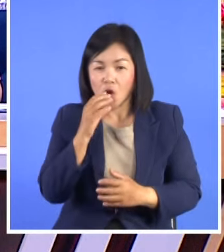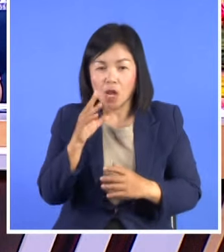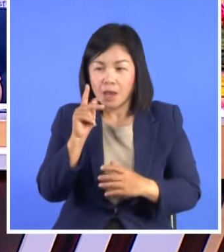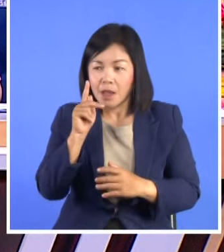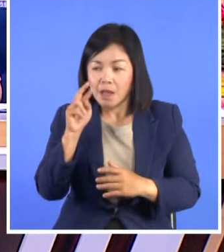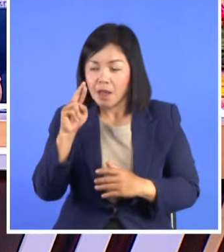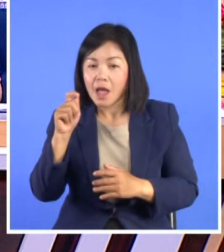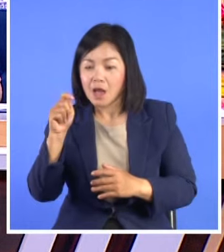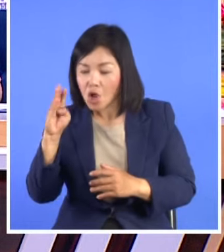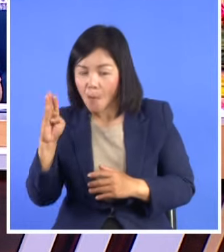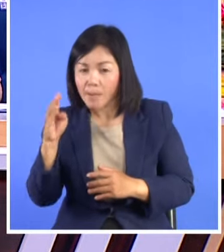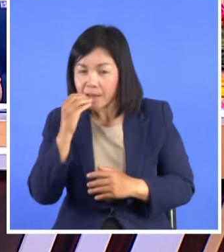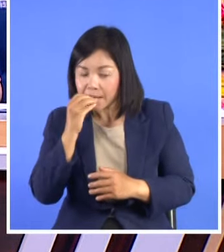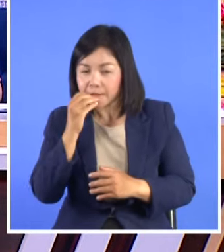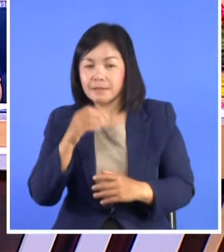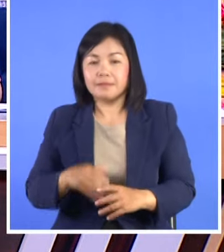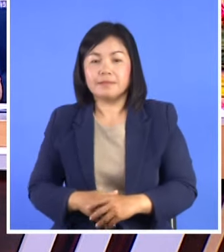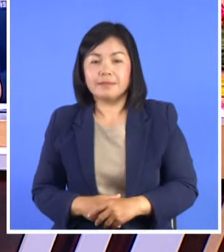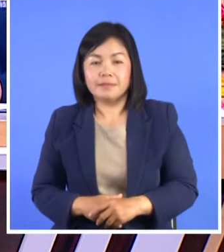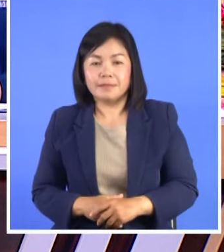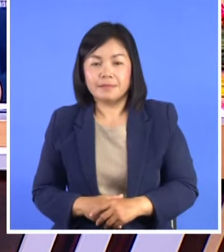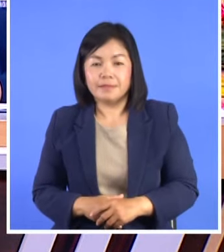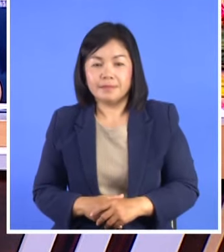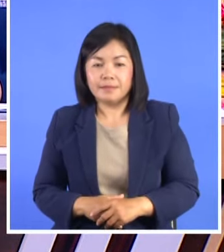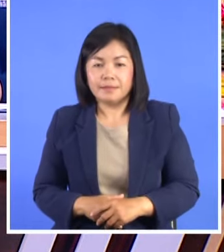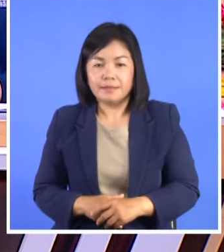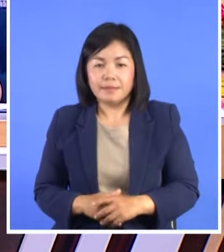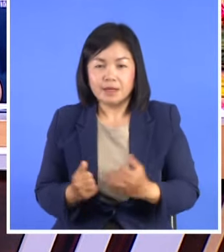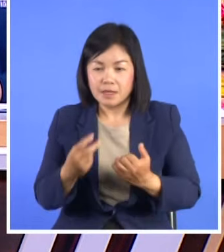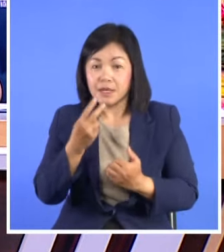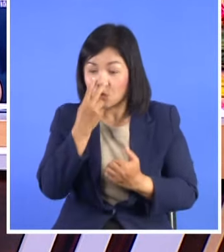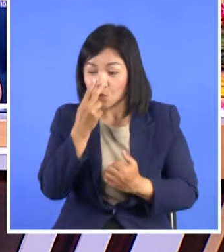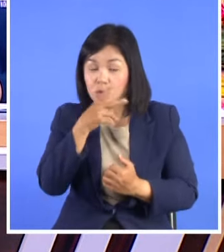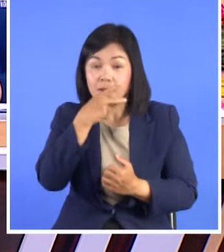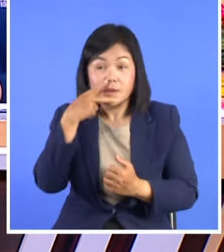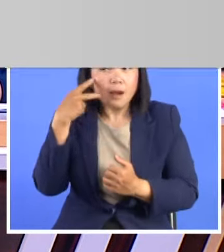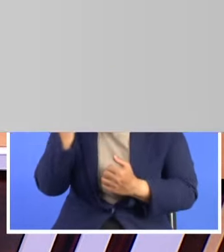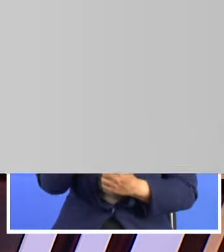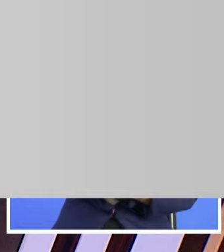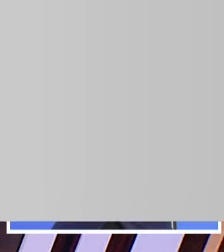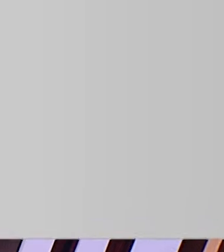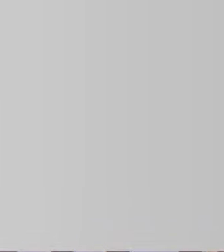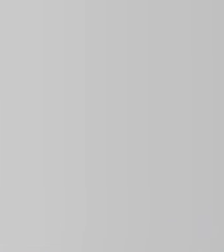เดี๋ยวน้องเขาตกใจวิ่งหนีเดี๋ยวจะโดนกินซะแล้วขนมน่ากินค่ะ